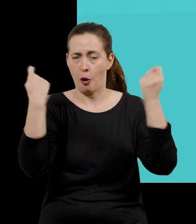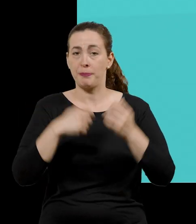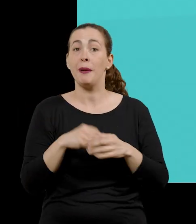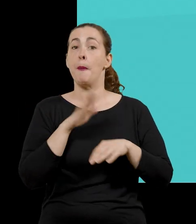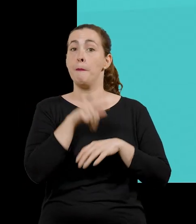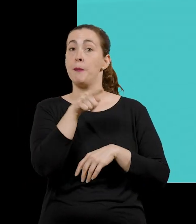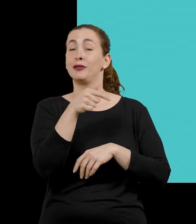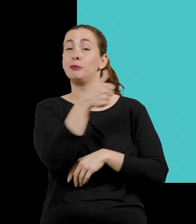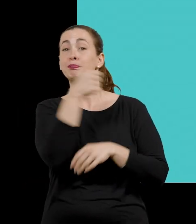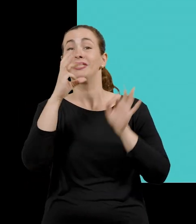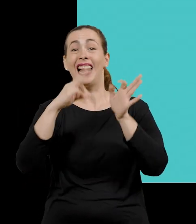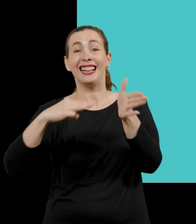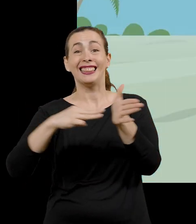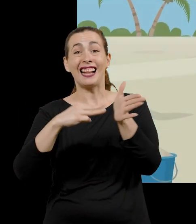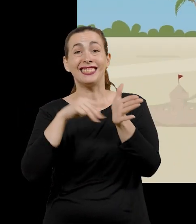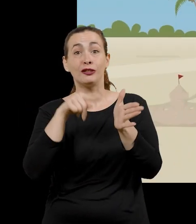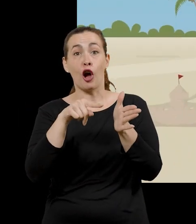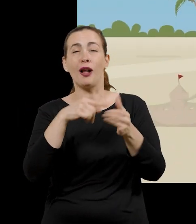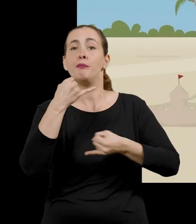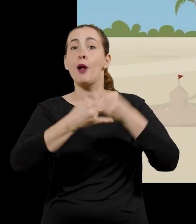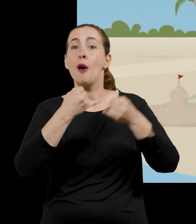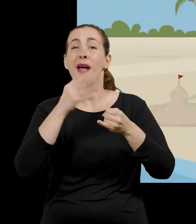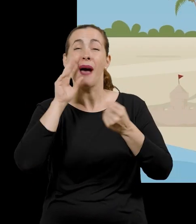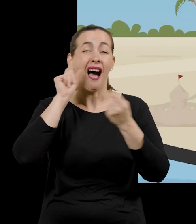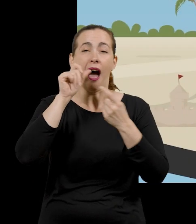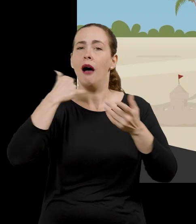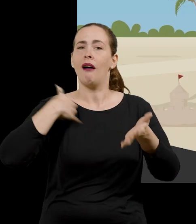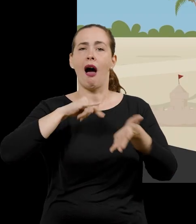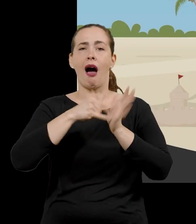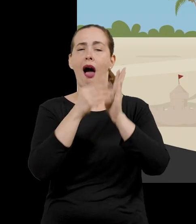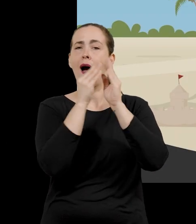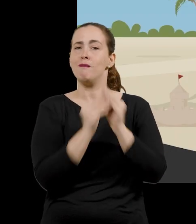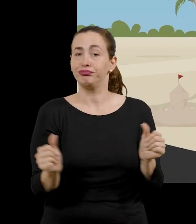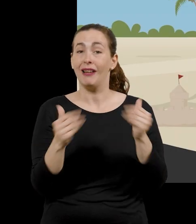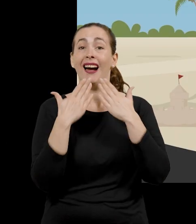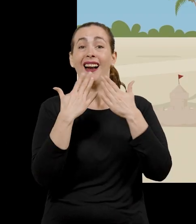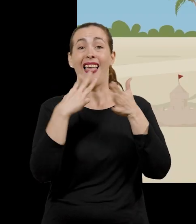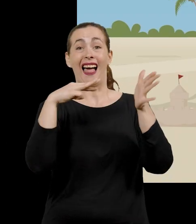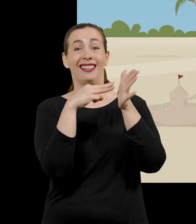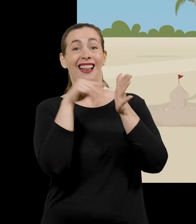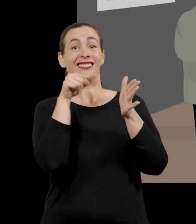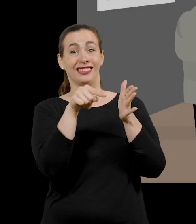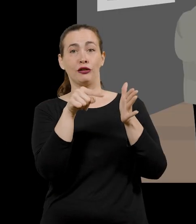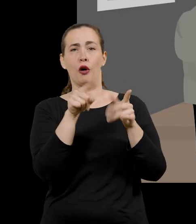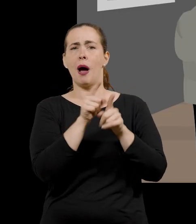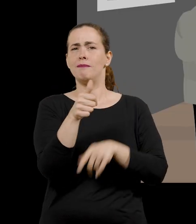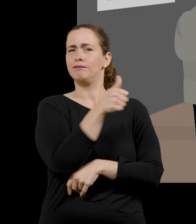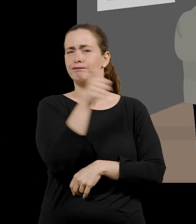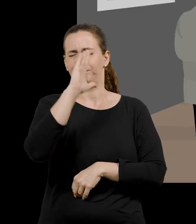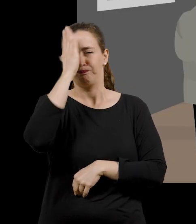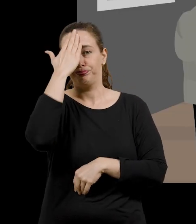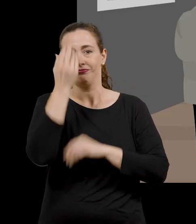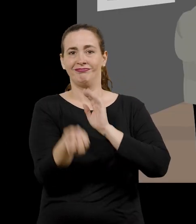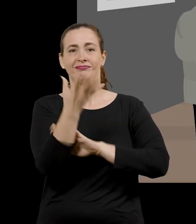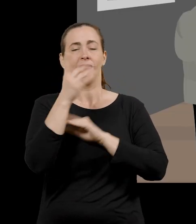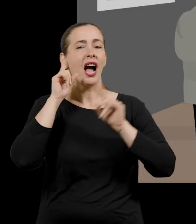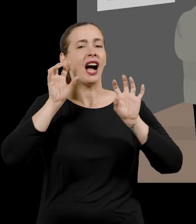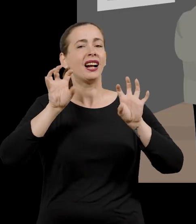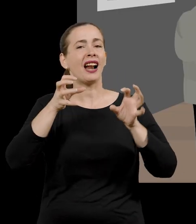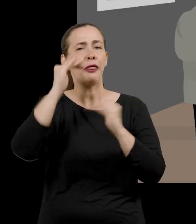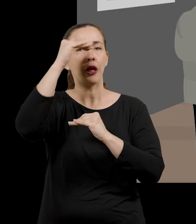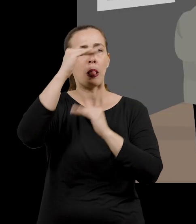transistors resolien aquest problema i van ser la base de les primeres ràdios de butxaca. El desenvolupament de la